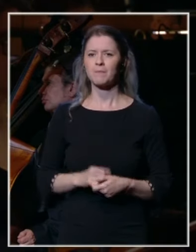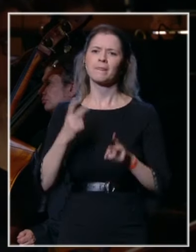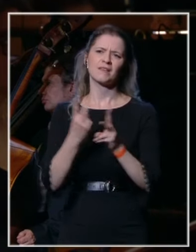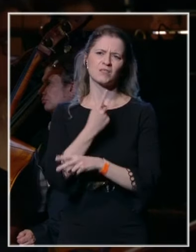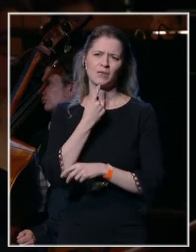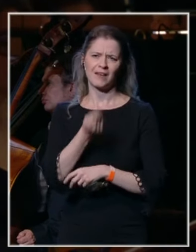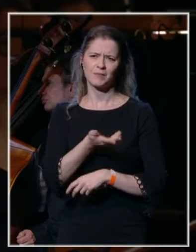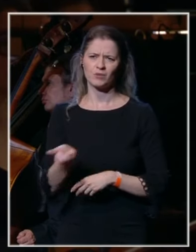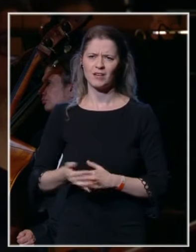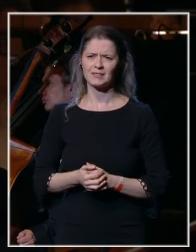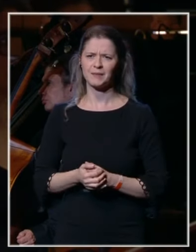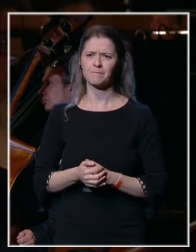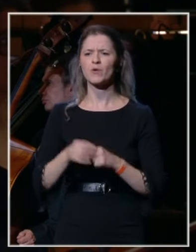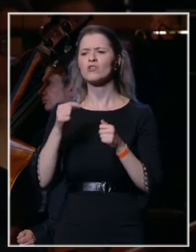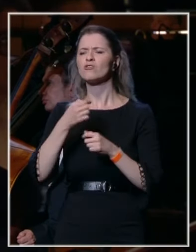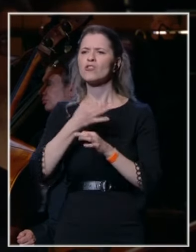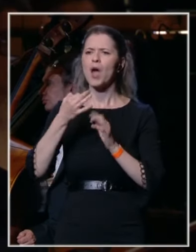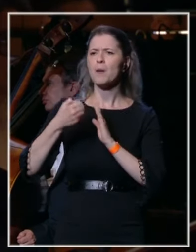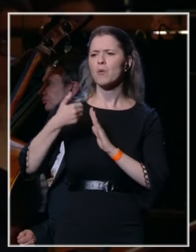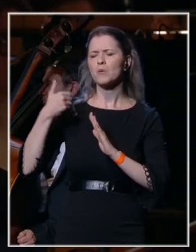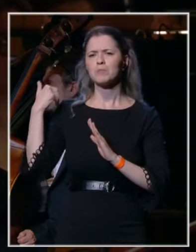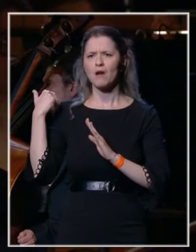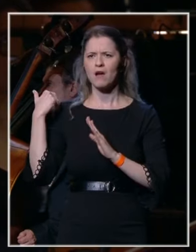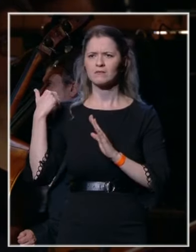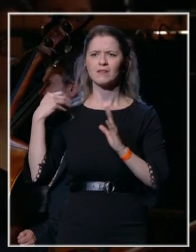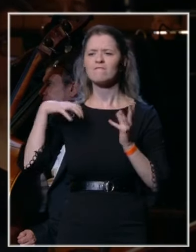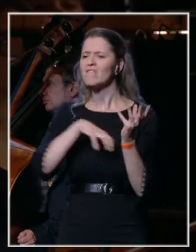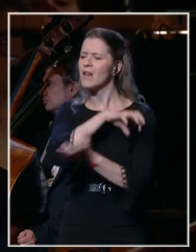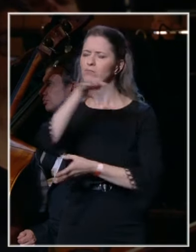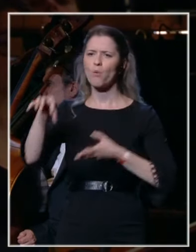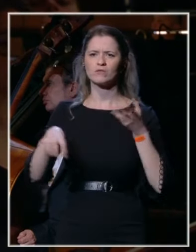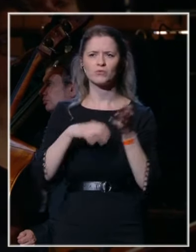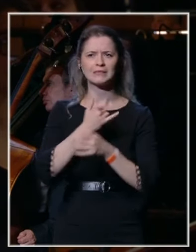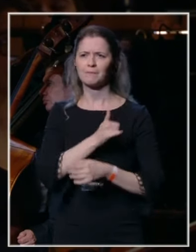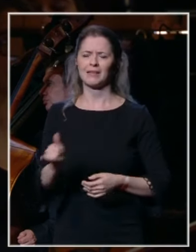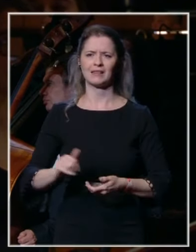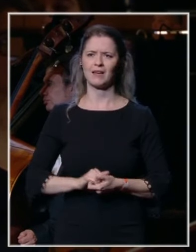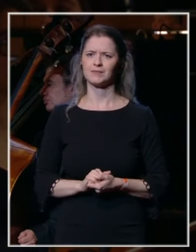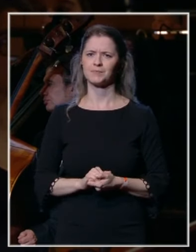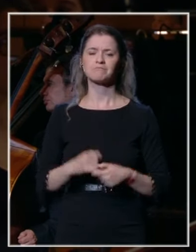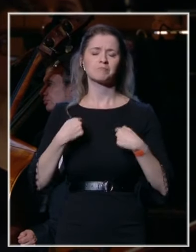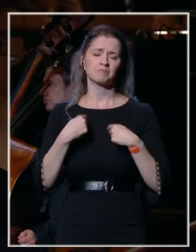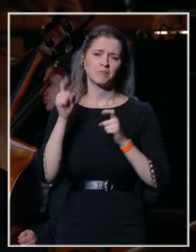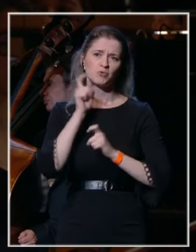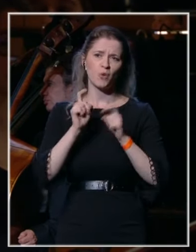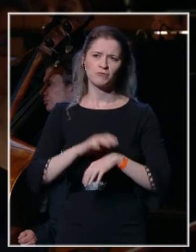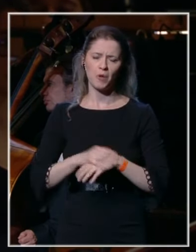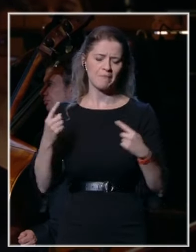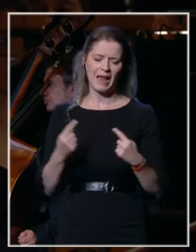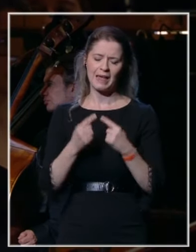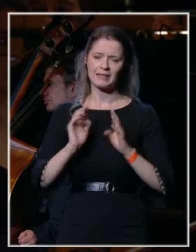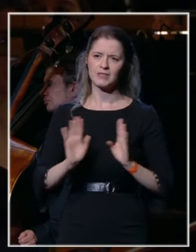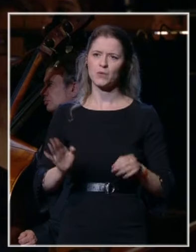mondani, hogy azokban a napokban felbojdult minden. Én úgy vélem, épp